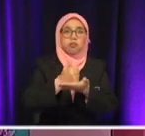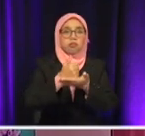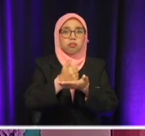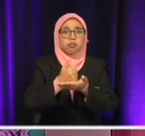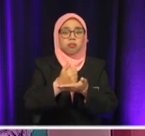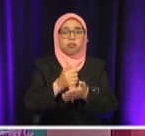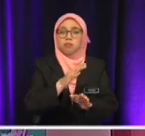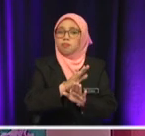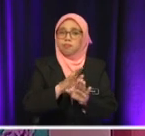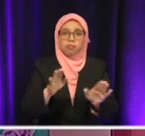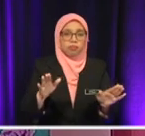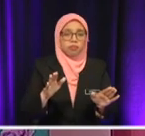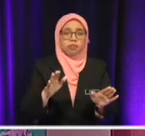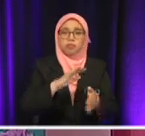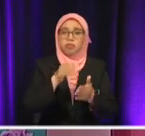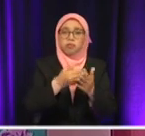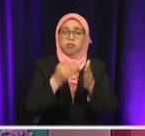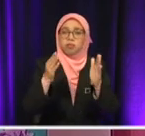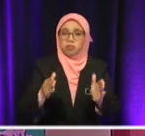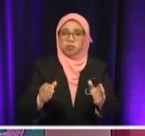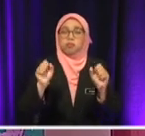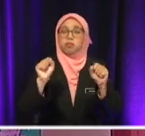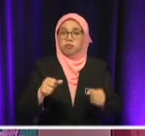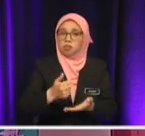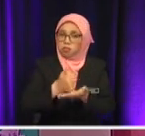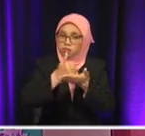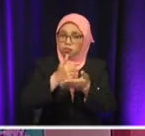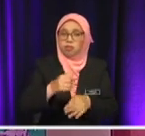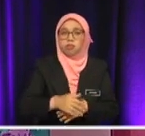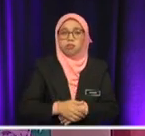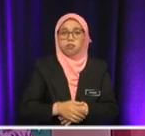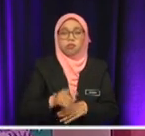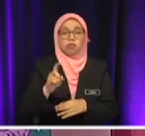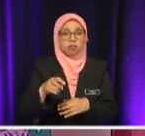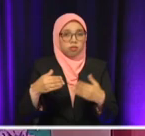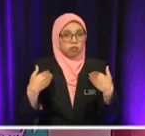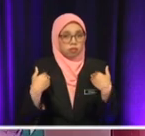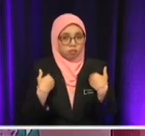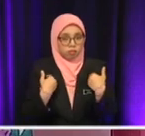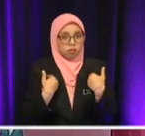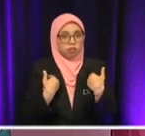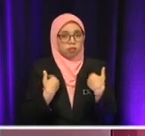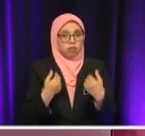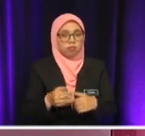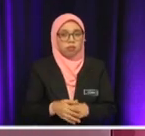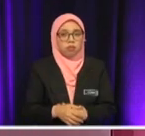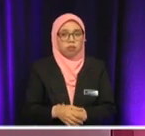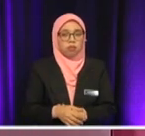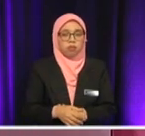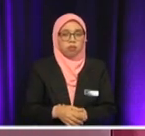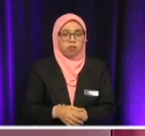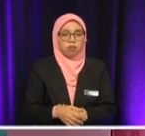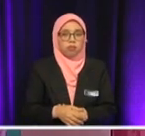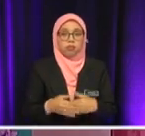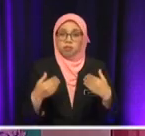bagi. Mereka yang boleh memberikan pertolongan cemas perlu ada sifat-sifat ini, iaitu